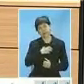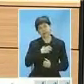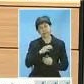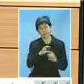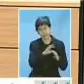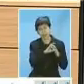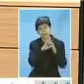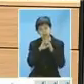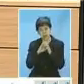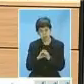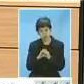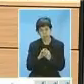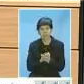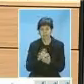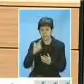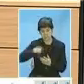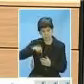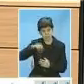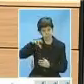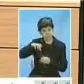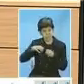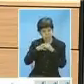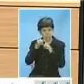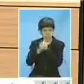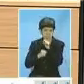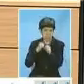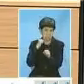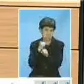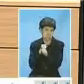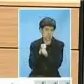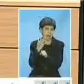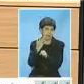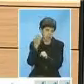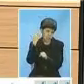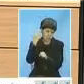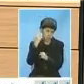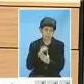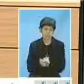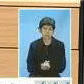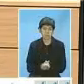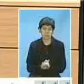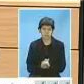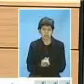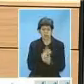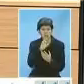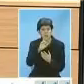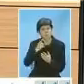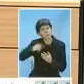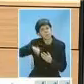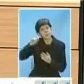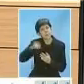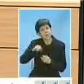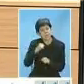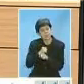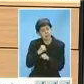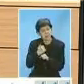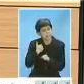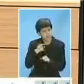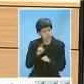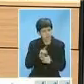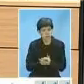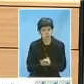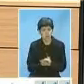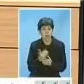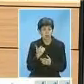าจากตุลาการพิวัตร5ปีมานี้เป็นไปได้ยังไงครับ